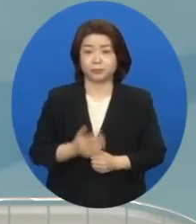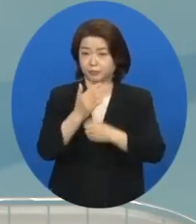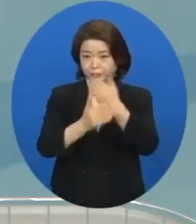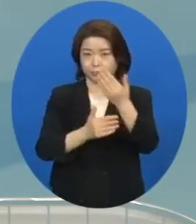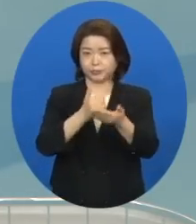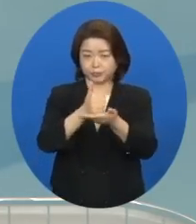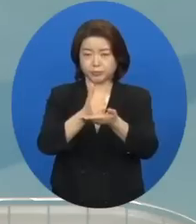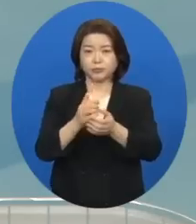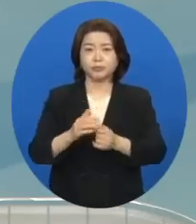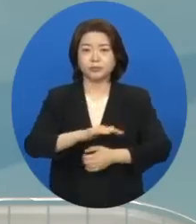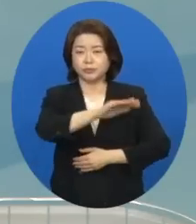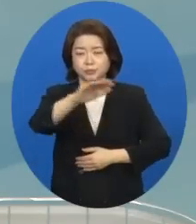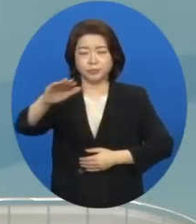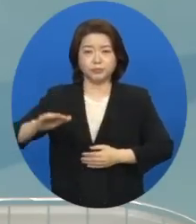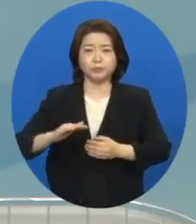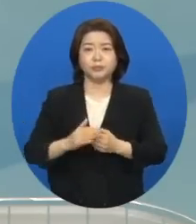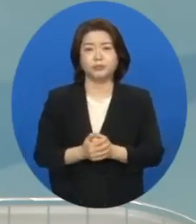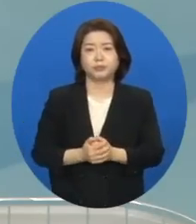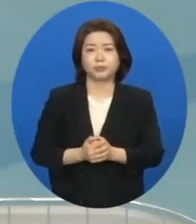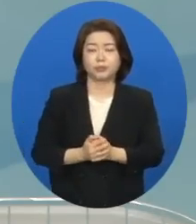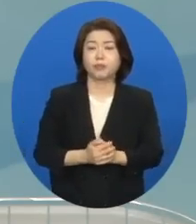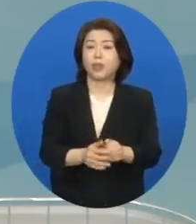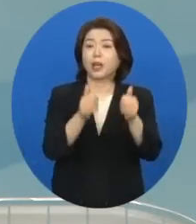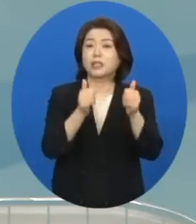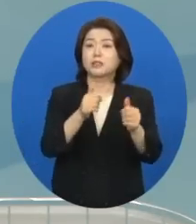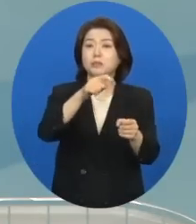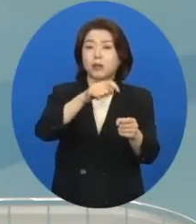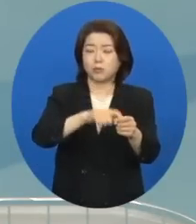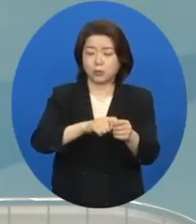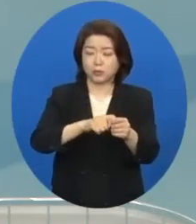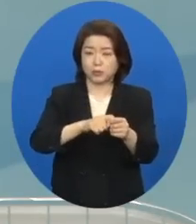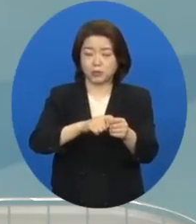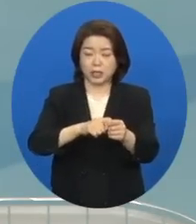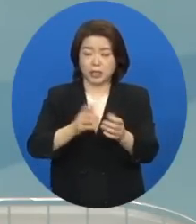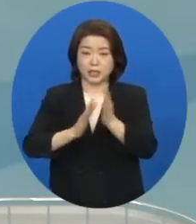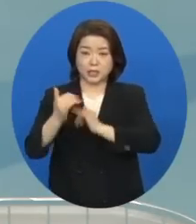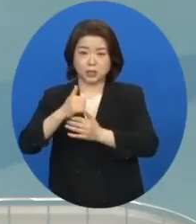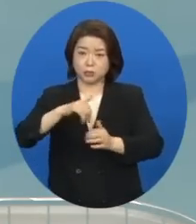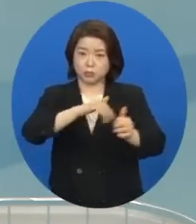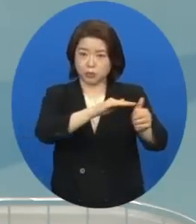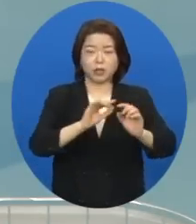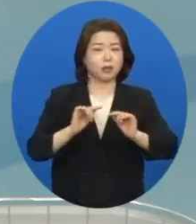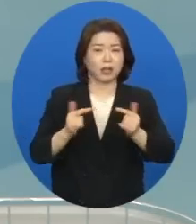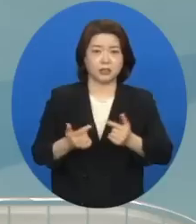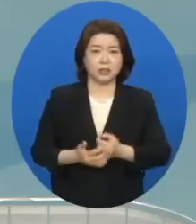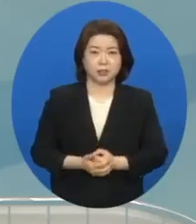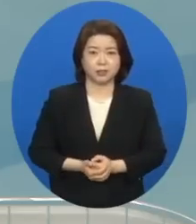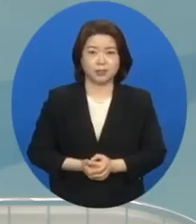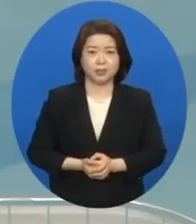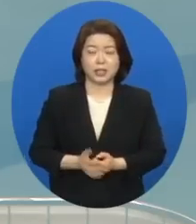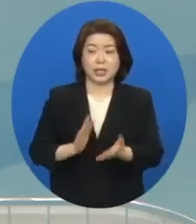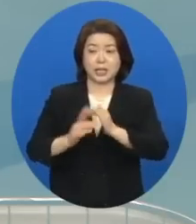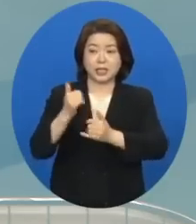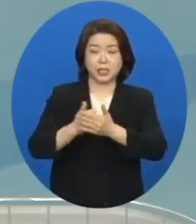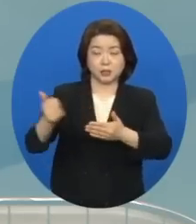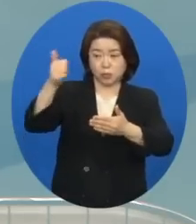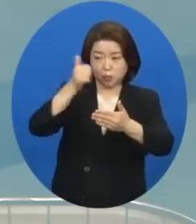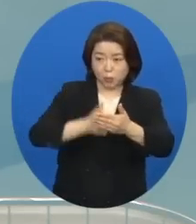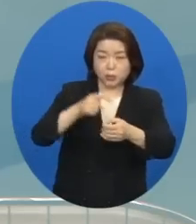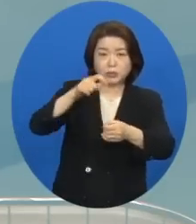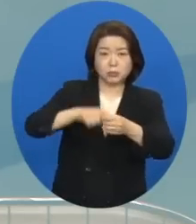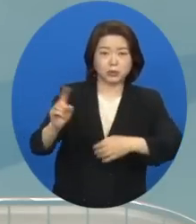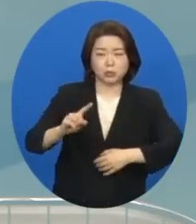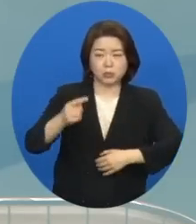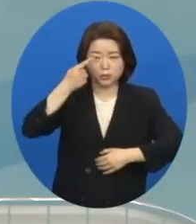하나님은 우리를 심판하시려고 예수님을 보내시지 않으셨어요. 예수님이 우리 가운데 오신 것은 눈을